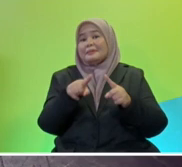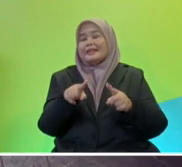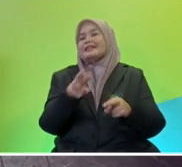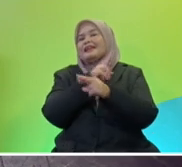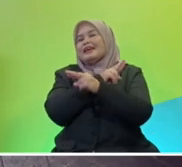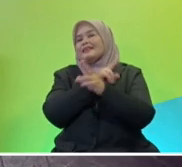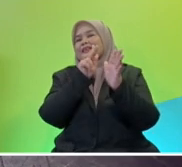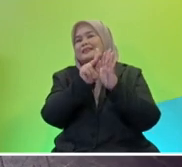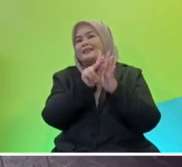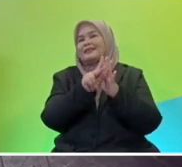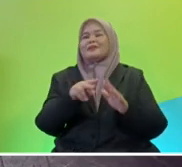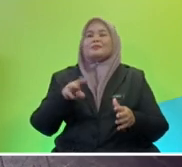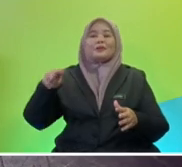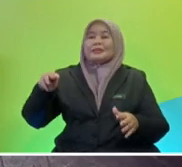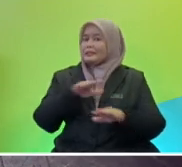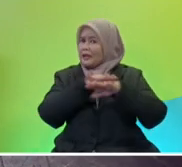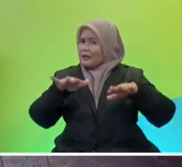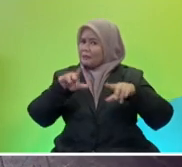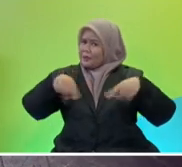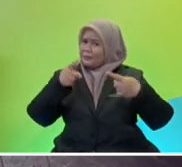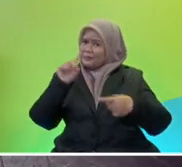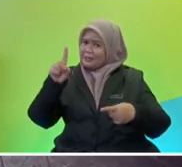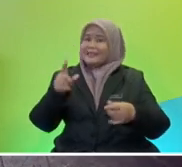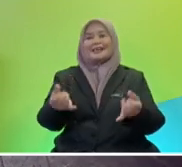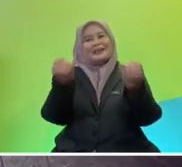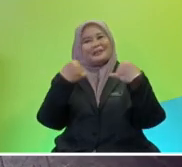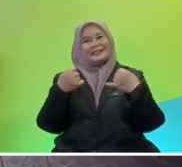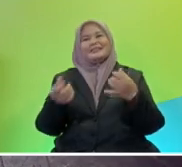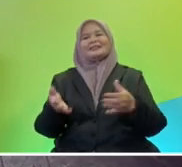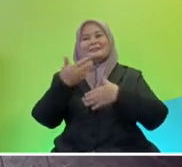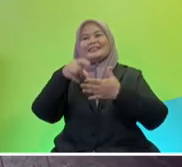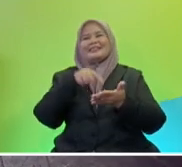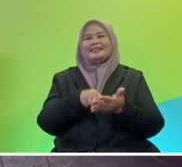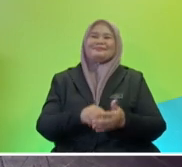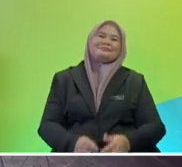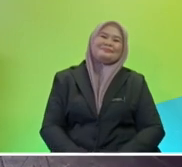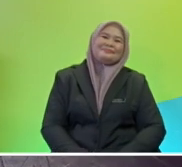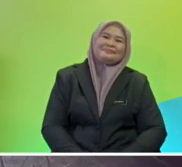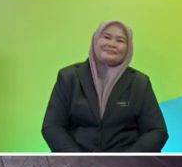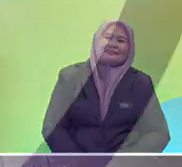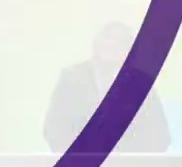para penonton murid-muri Jangan kemana-mana kembali selepas ini di TV KPM